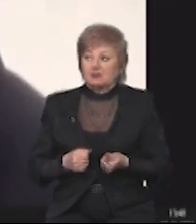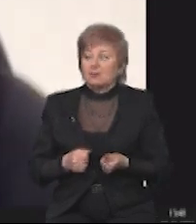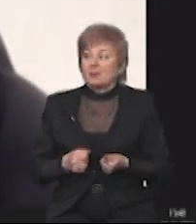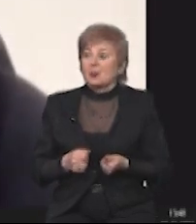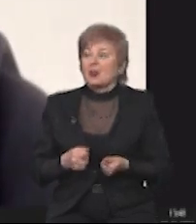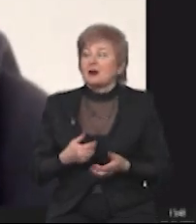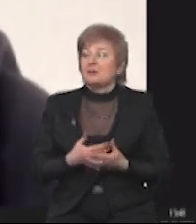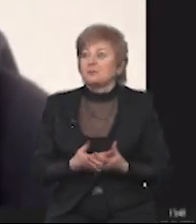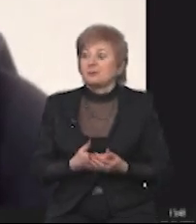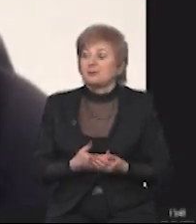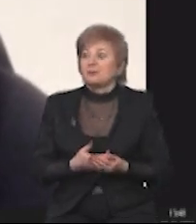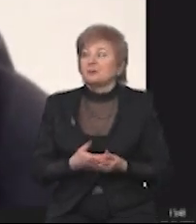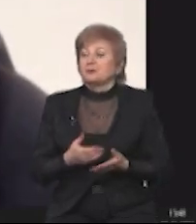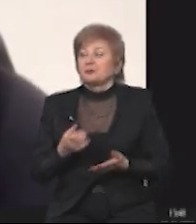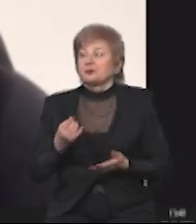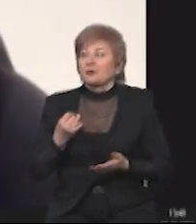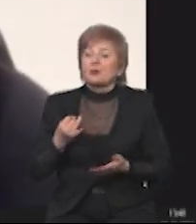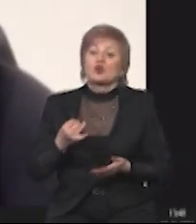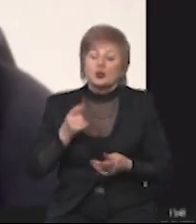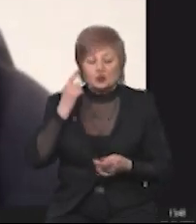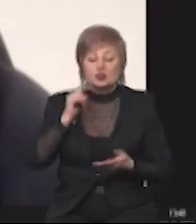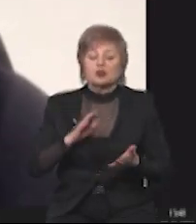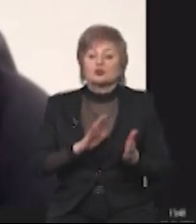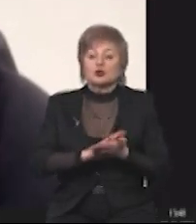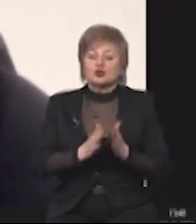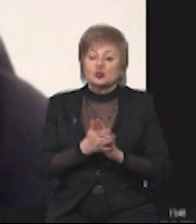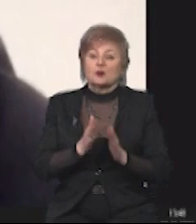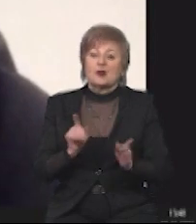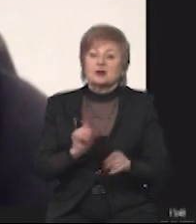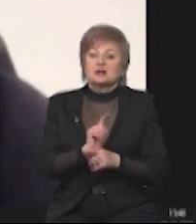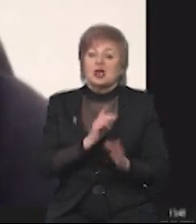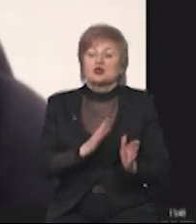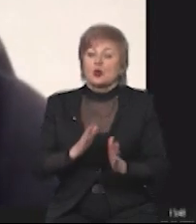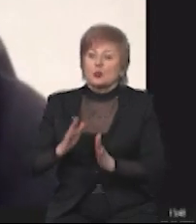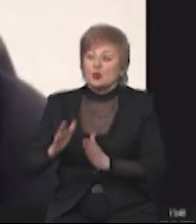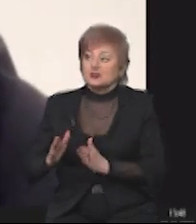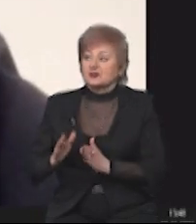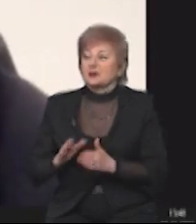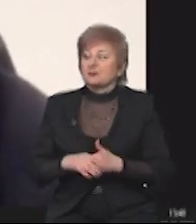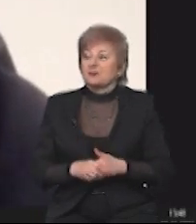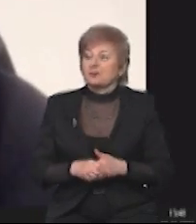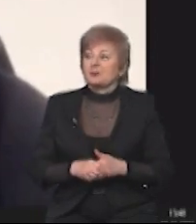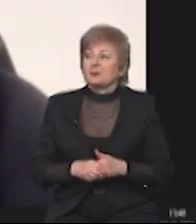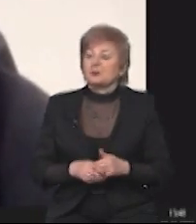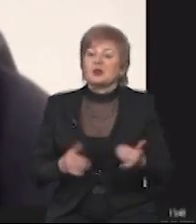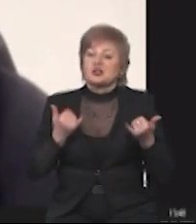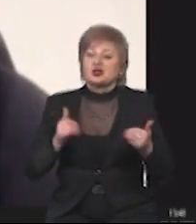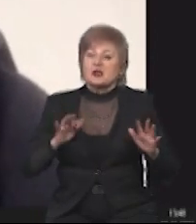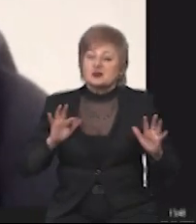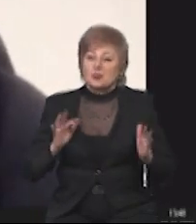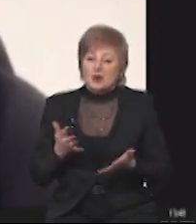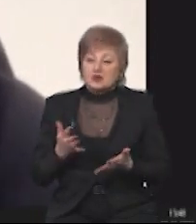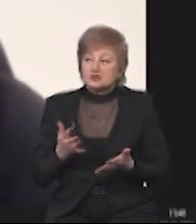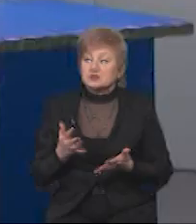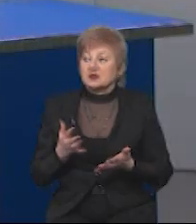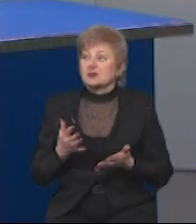условиях. Ситуация нормализуется, мы это все восстановим. И рынки, и все остальное. А на данный момент больше нас